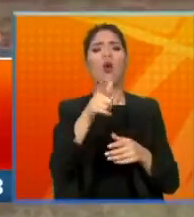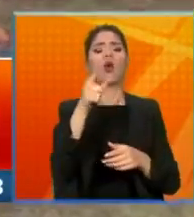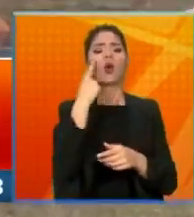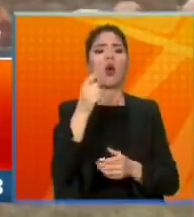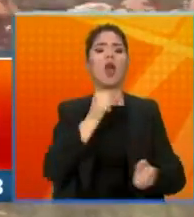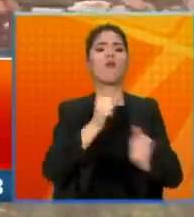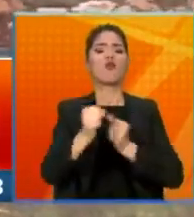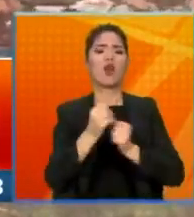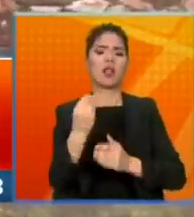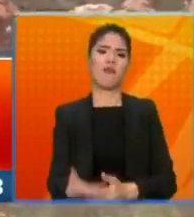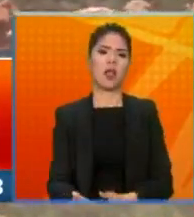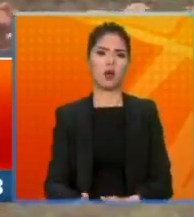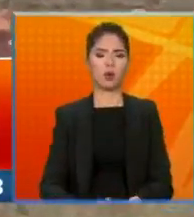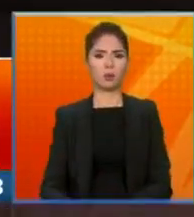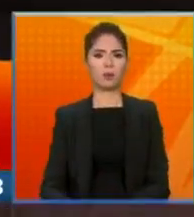veriyor.